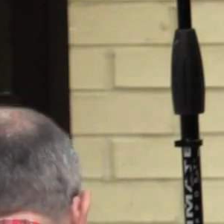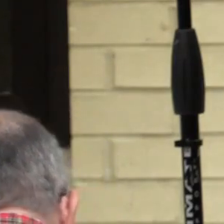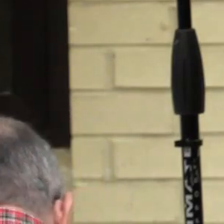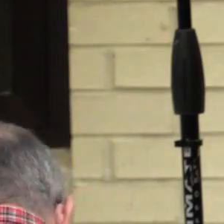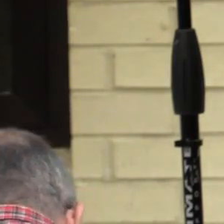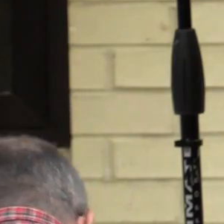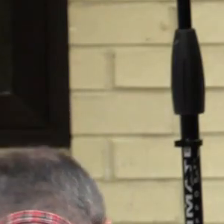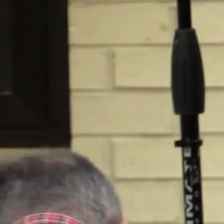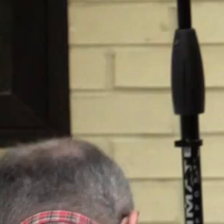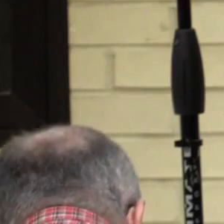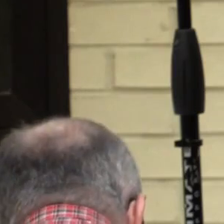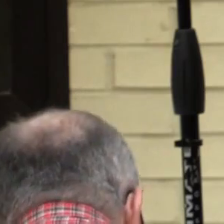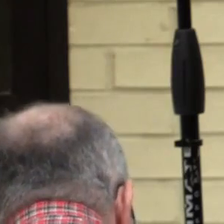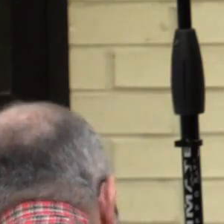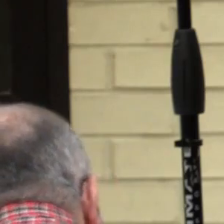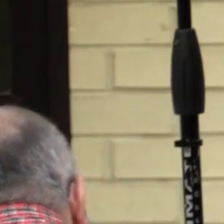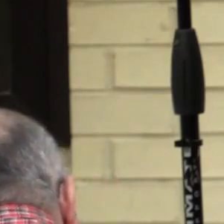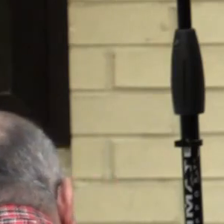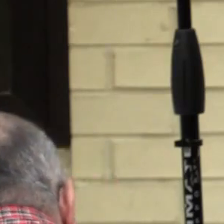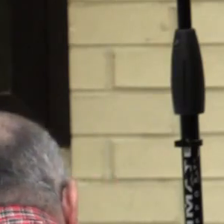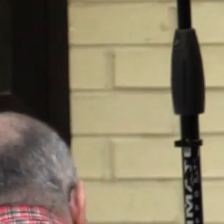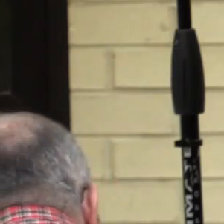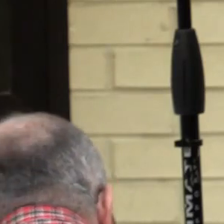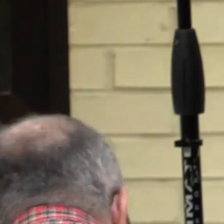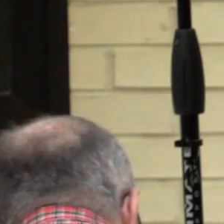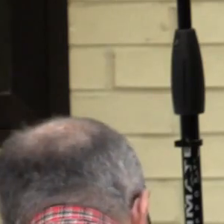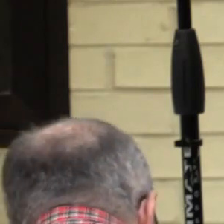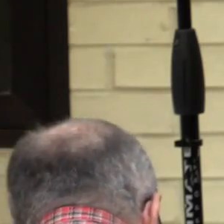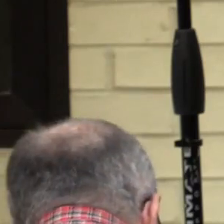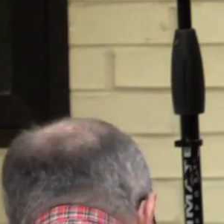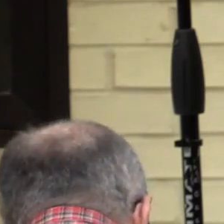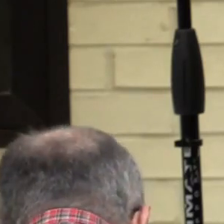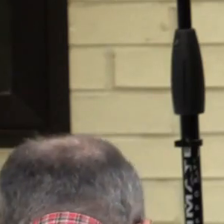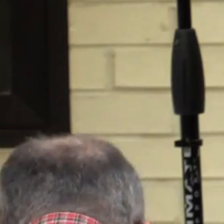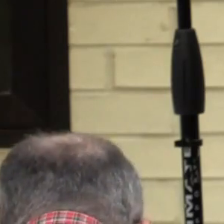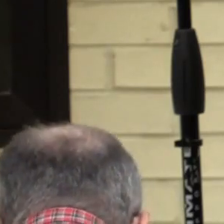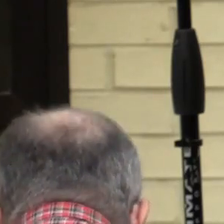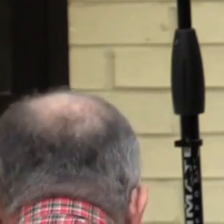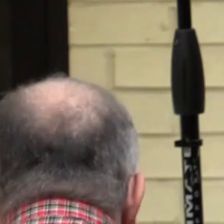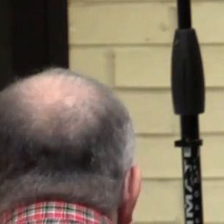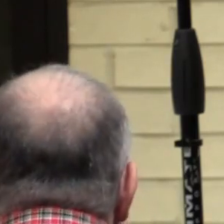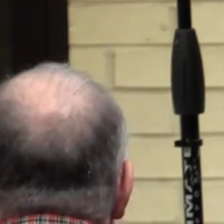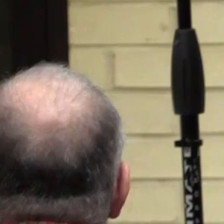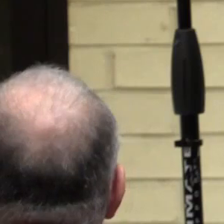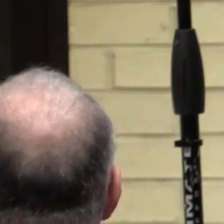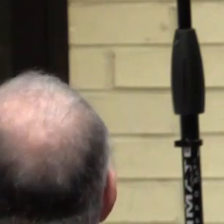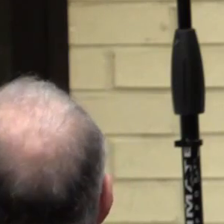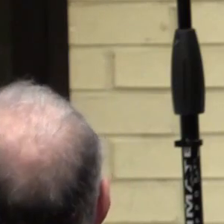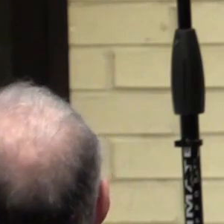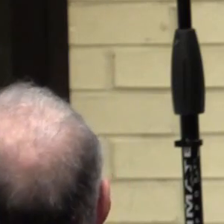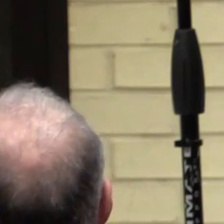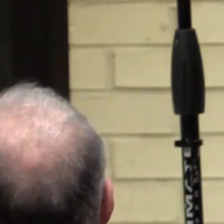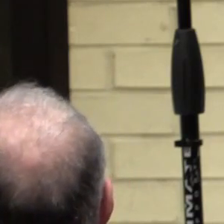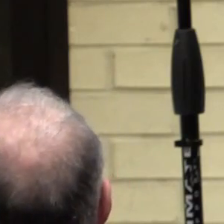مولانا غير خزايا ولا مفتونين اللهم اجعلنا للحق واقفين واجعلنا للعدل عاملين